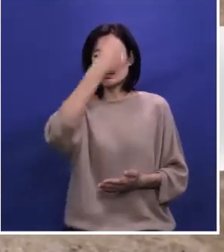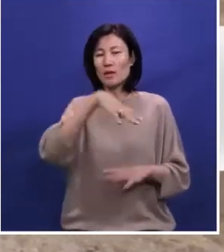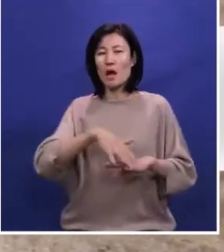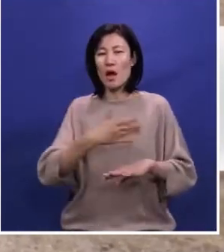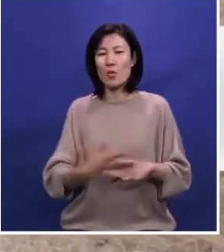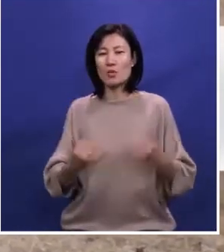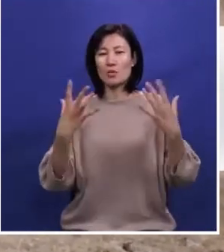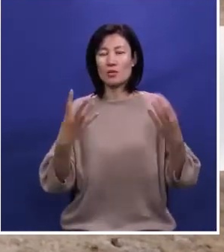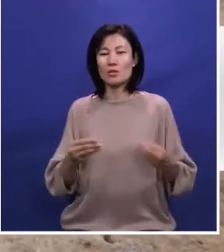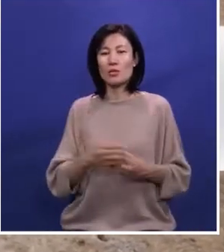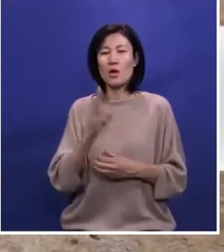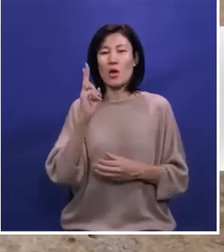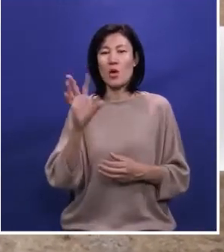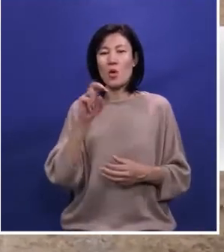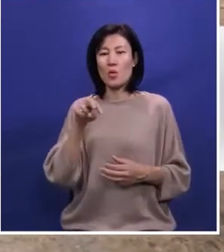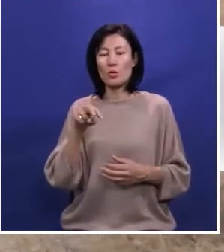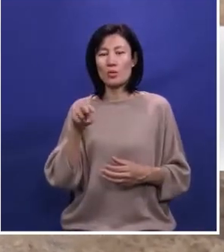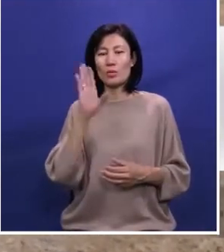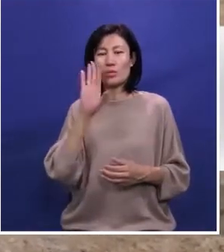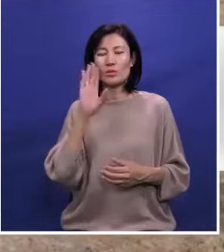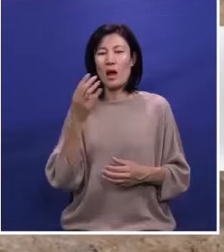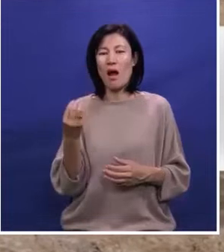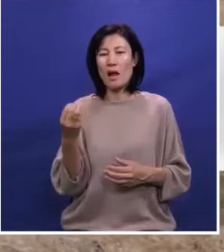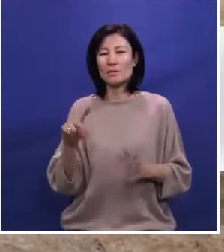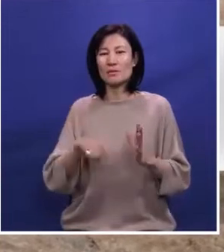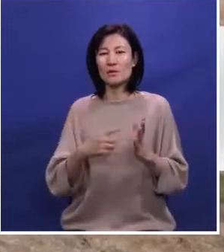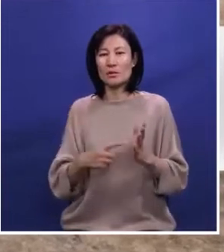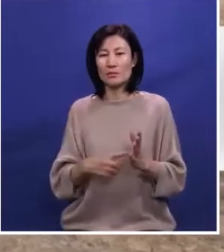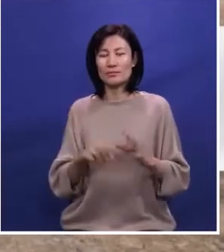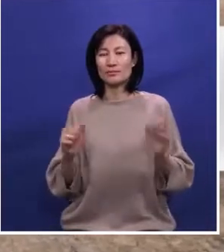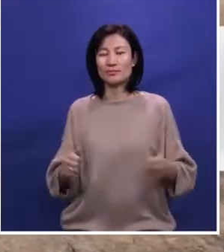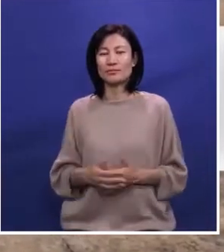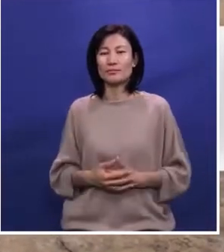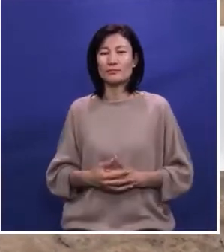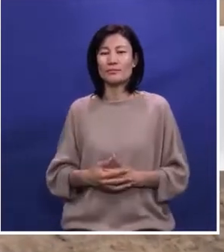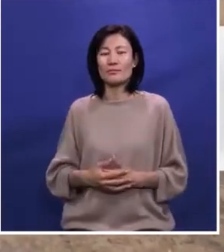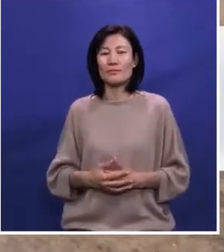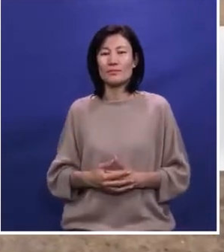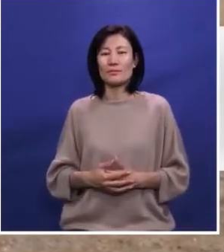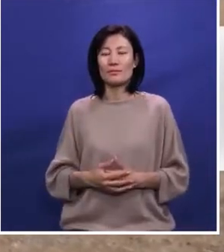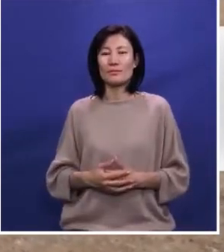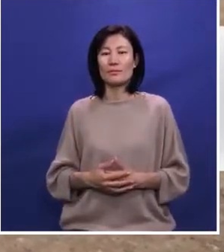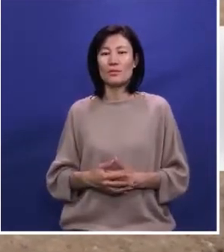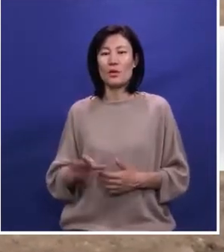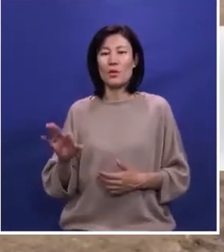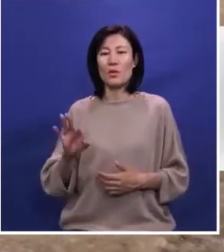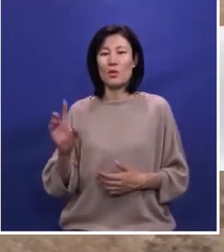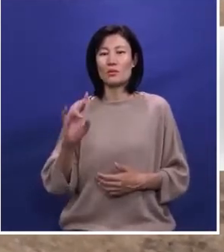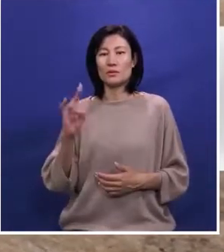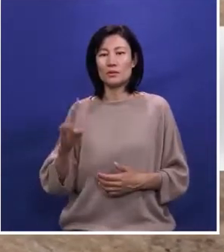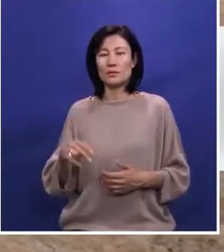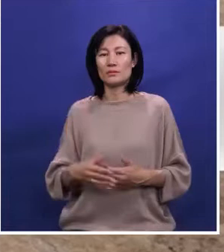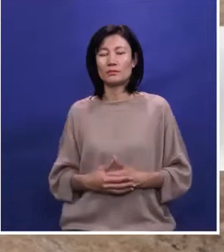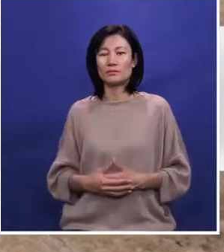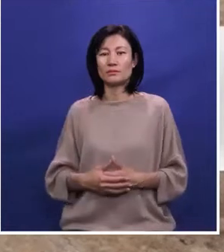бұл көліміз тартылып атқан екен. Неге сол кезде сұрақтар туындайды ғой? Неге ашыққан халық жаңа өзен жағалағының өзекті алмас дейді, сол